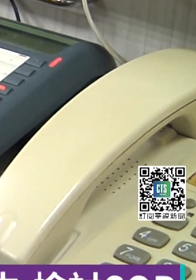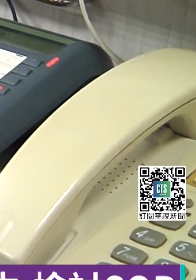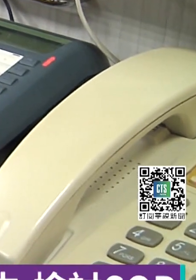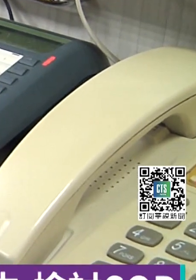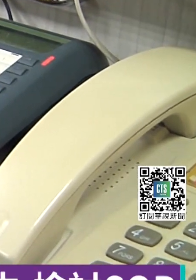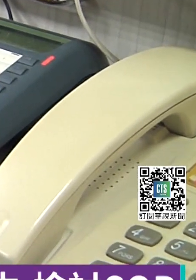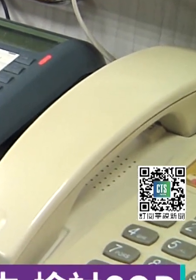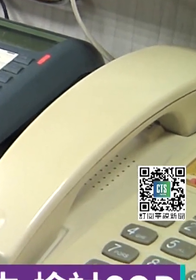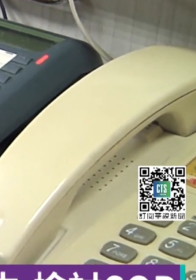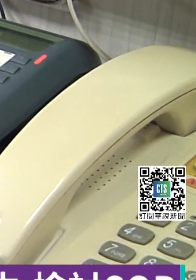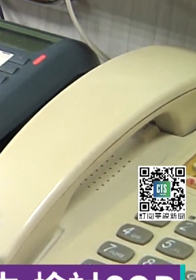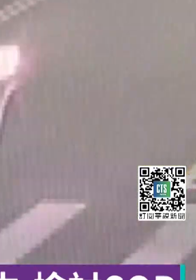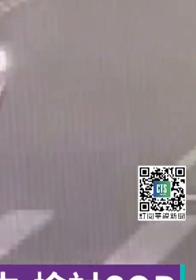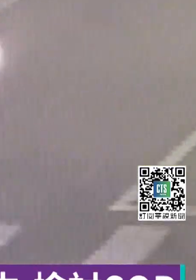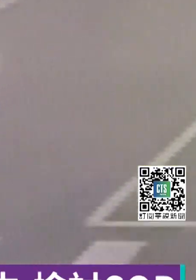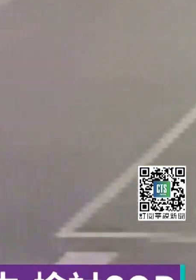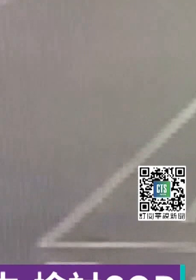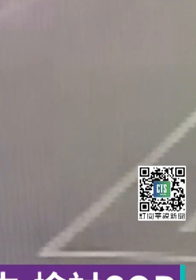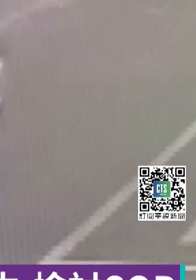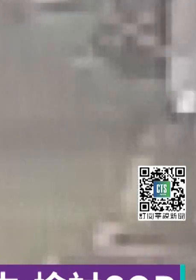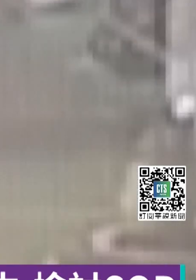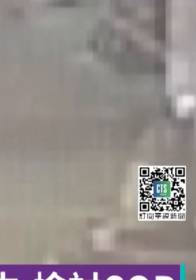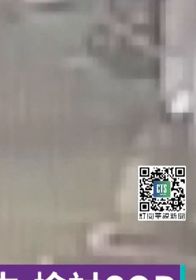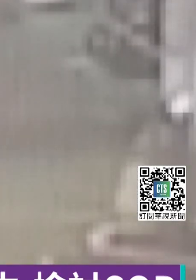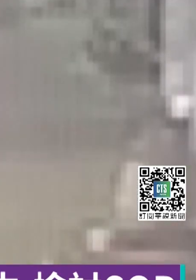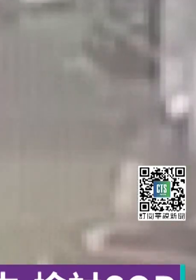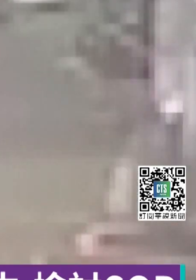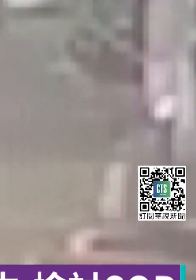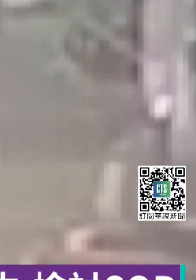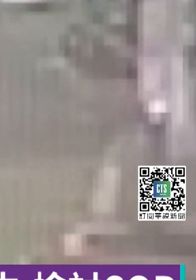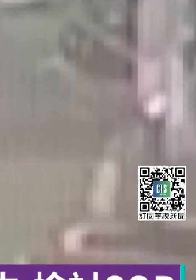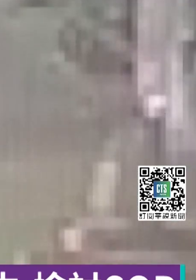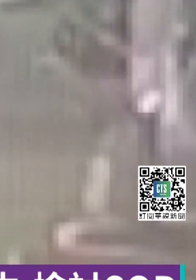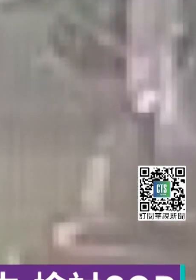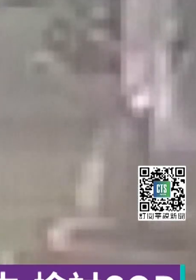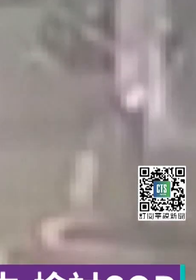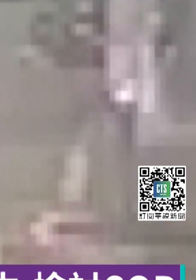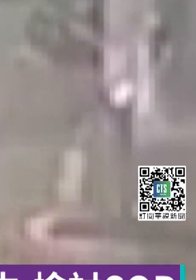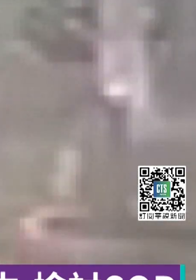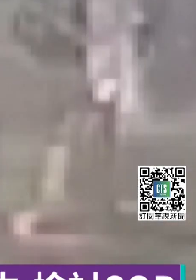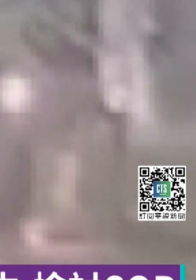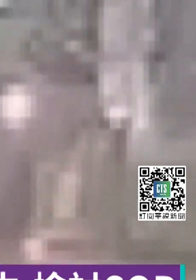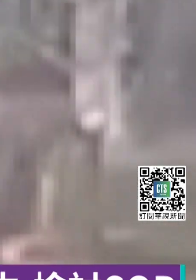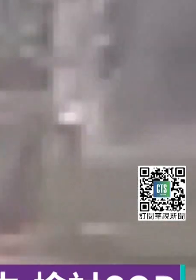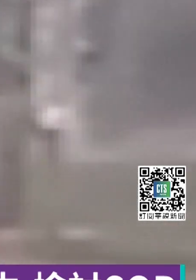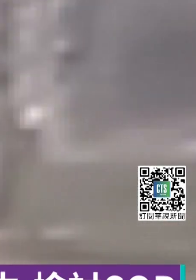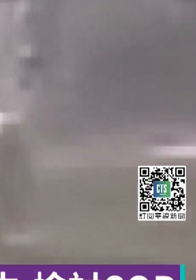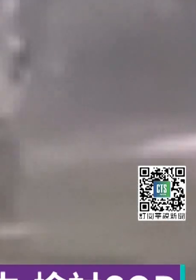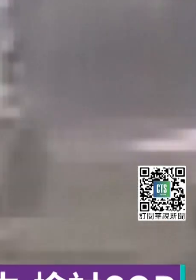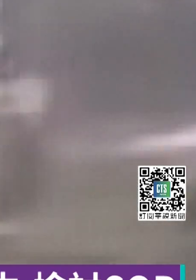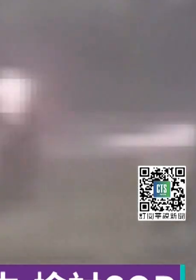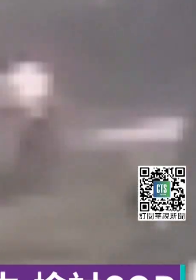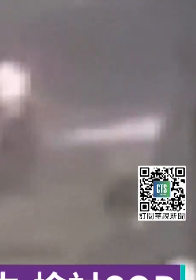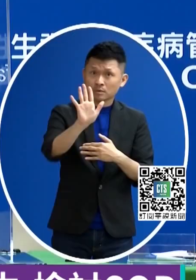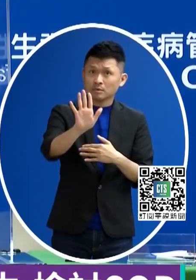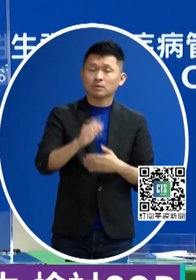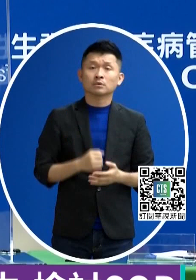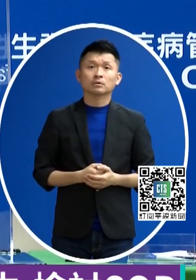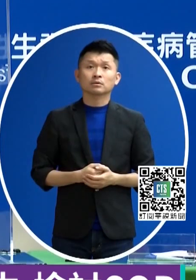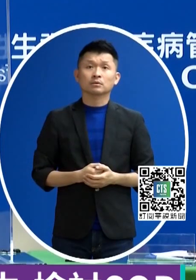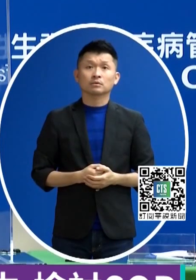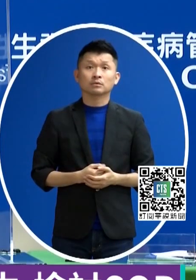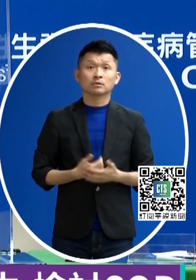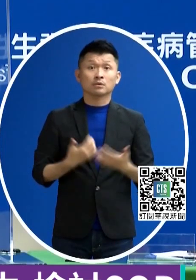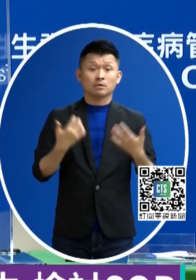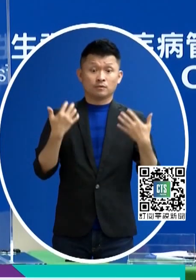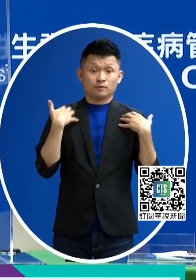新北消防联络不上卫生局同意，派不了救护车，才会找1922帮忙，没想到帮了倒忙，拖过了黄金时间。 职责